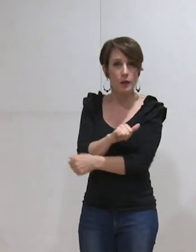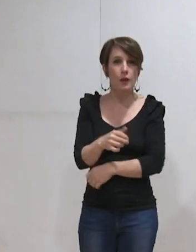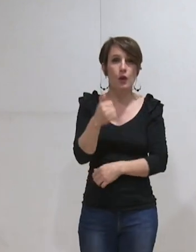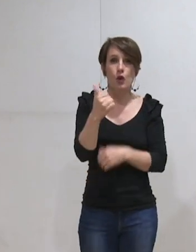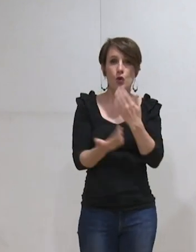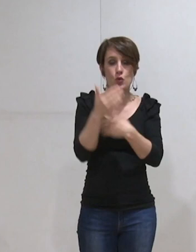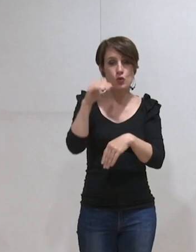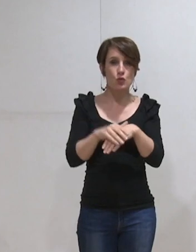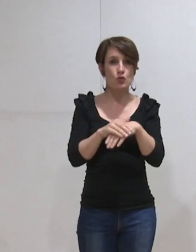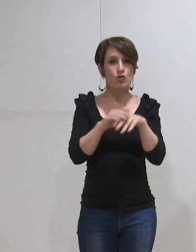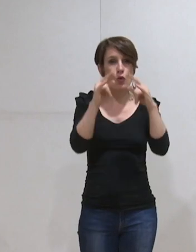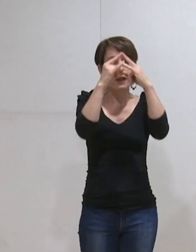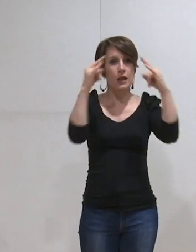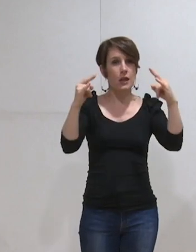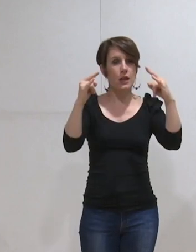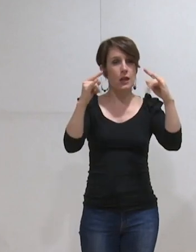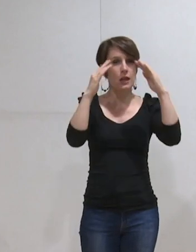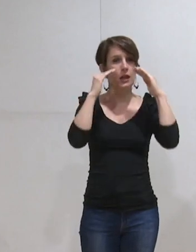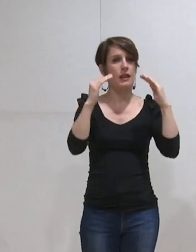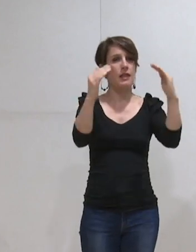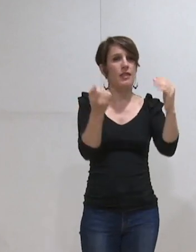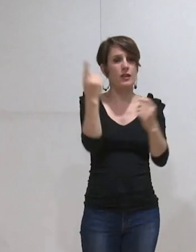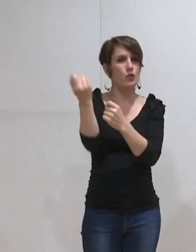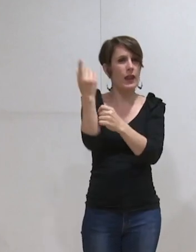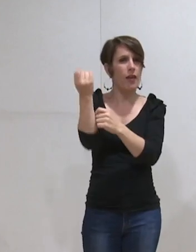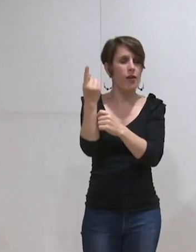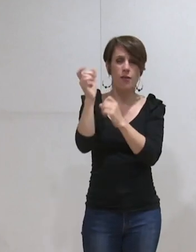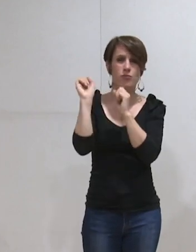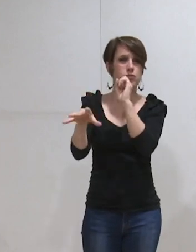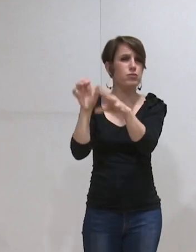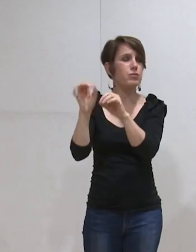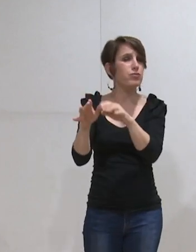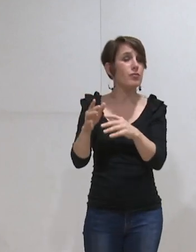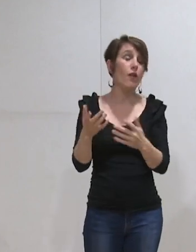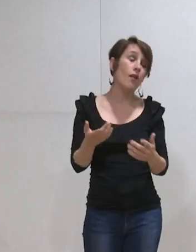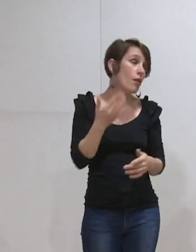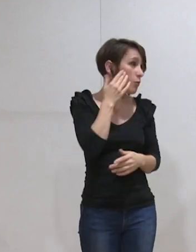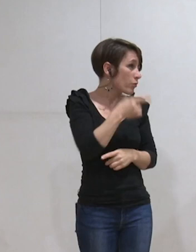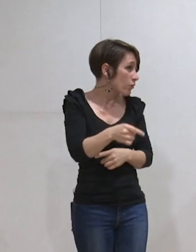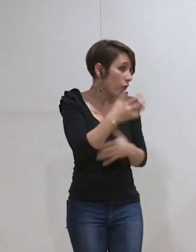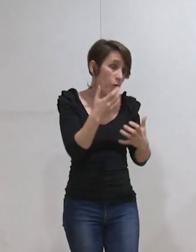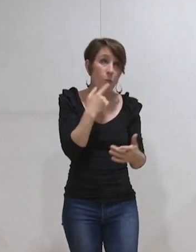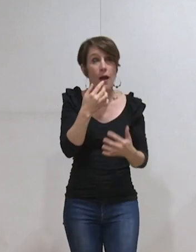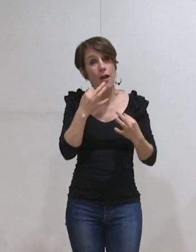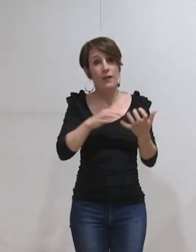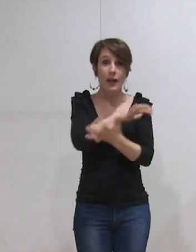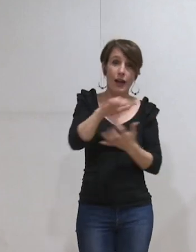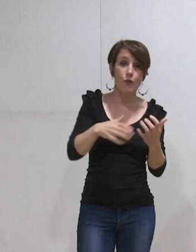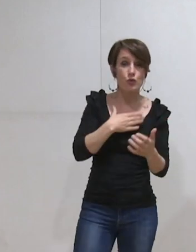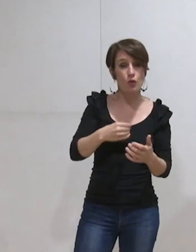tuiles et si vous voulez qu'on parle de la Révolution française en Dauphinée de 17